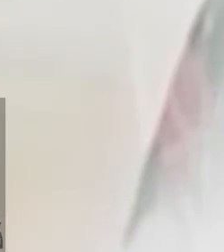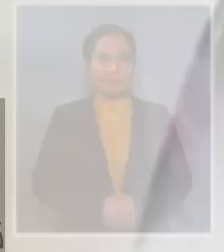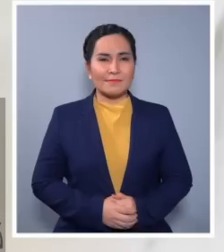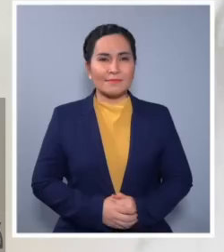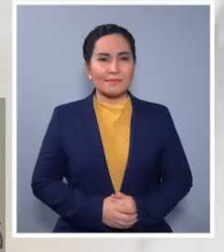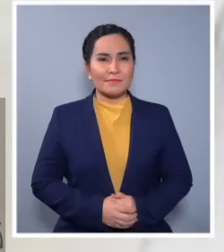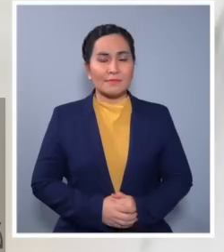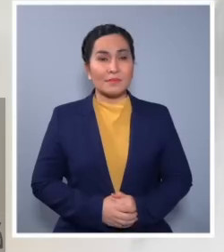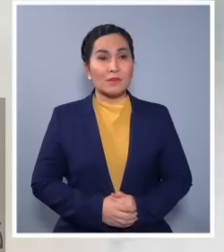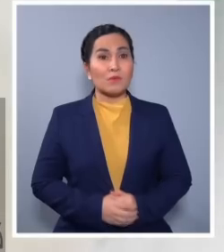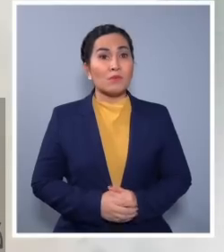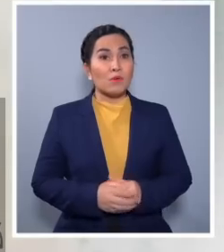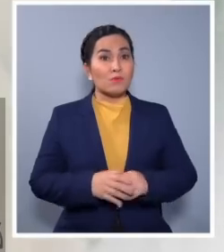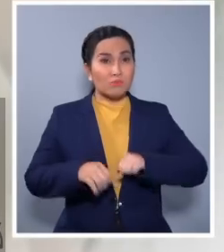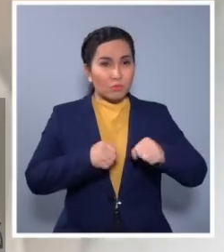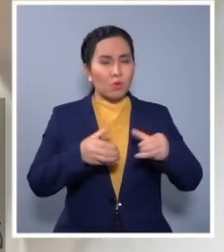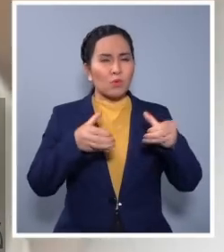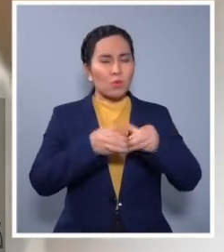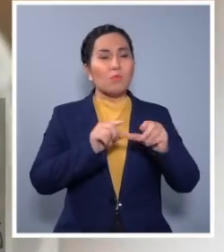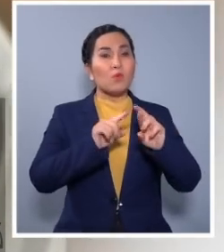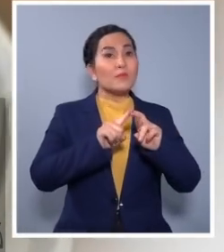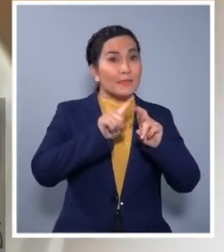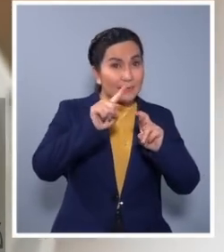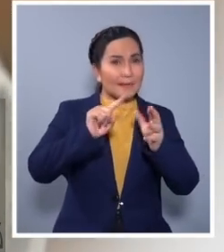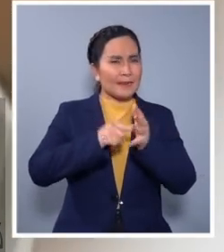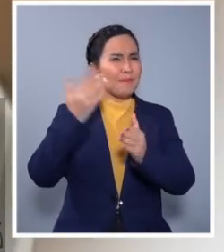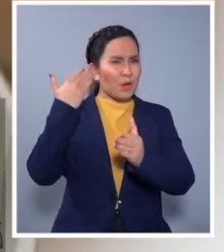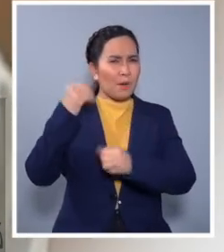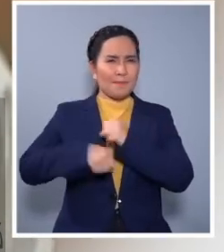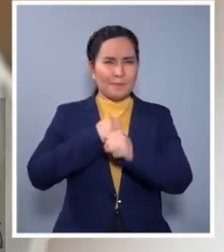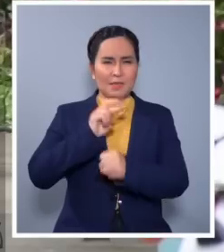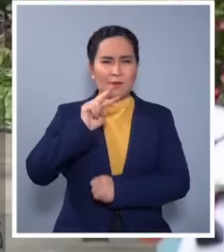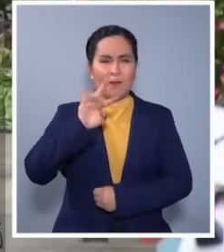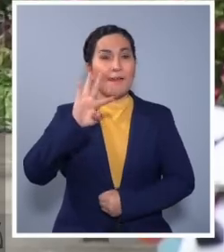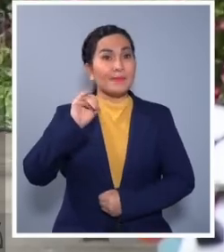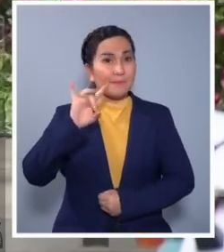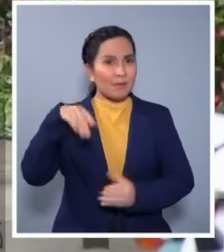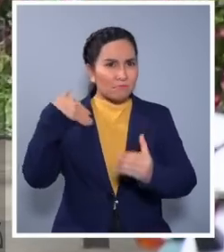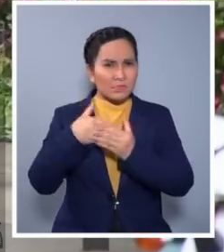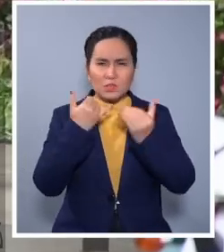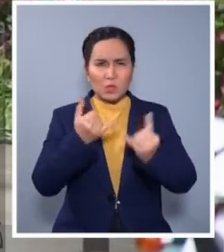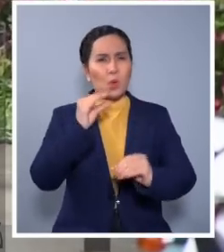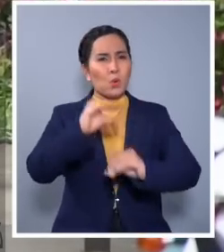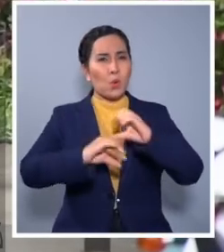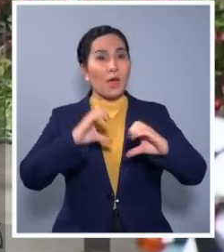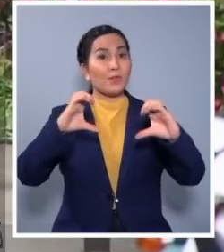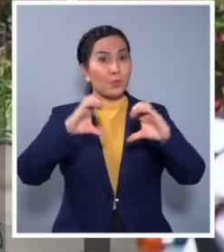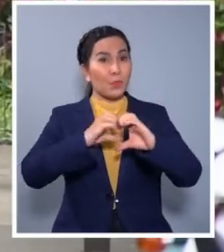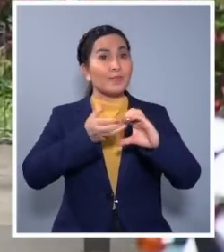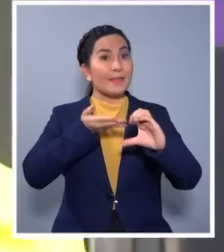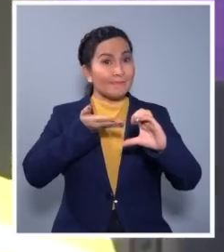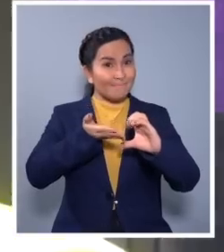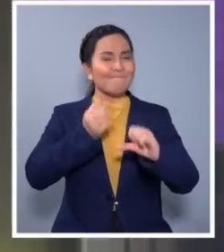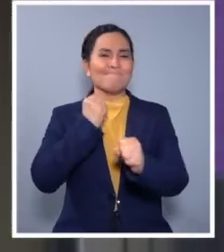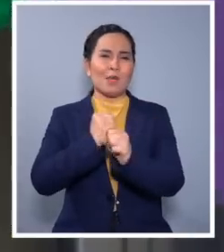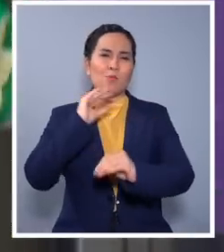จากรุ่นที่1ตั้งแต่ปี2548เป็นต้นมาจนถึงปัจจุบันโครงการสานใจไทยสู่ใจใต้ด